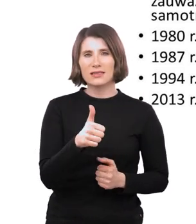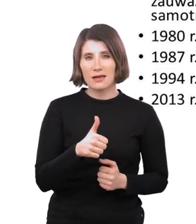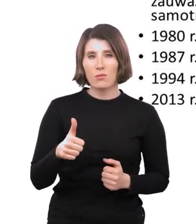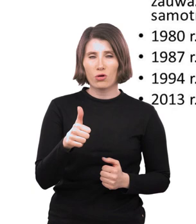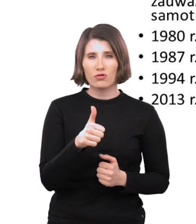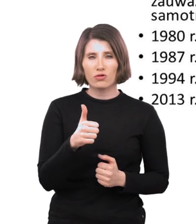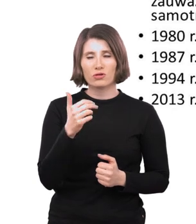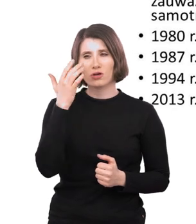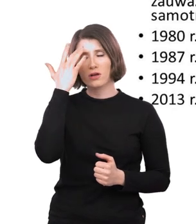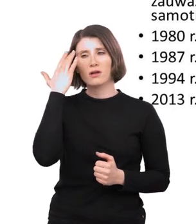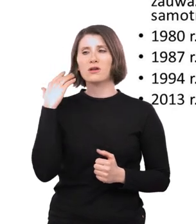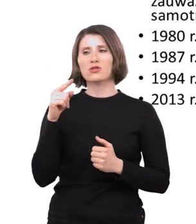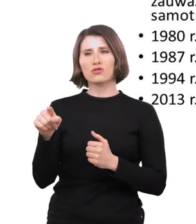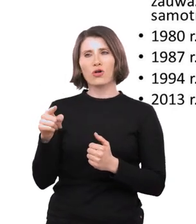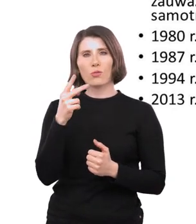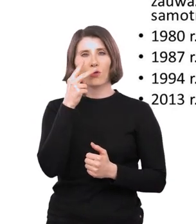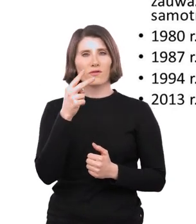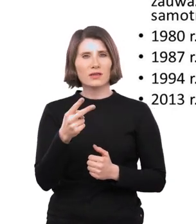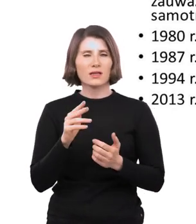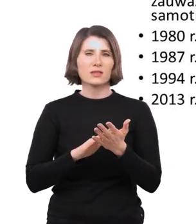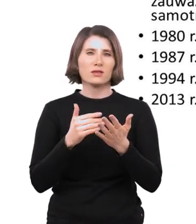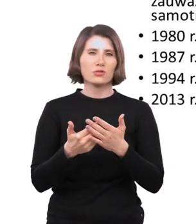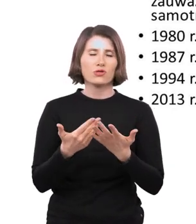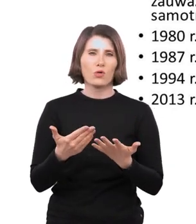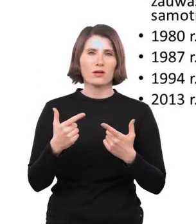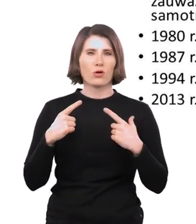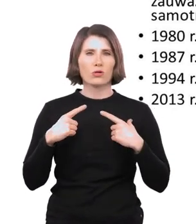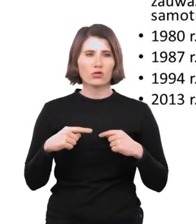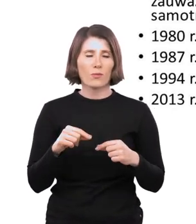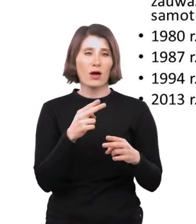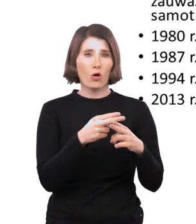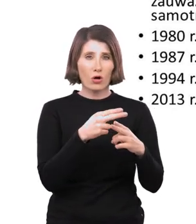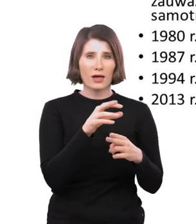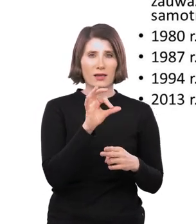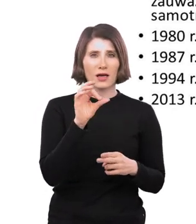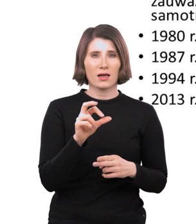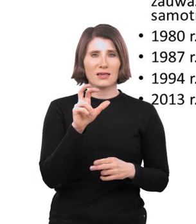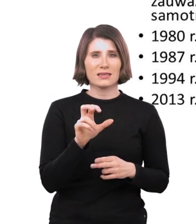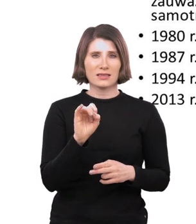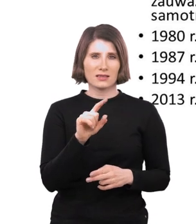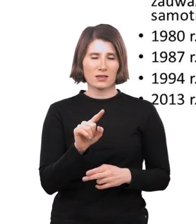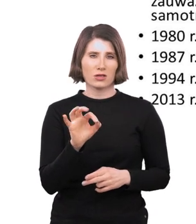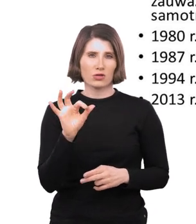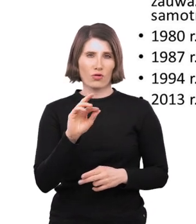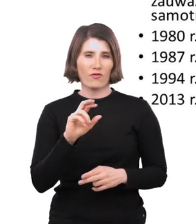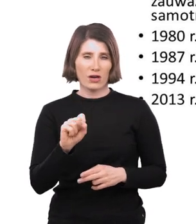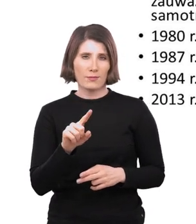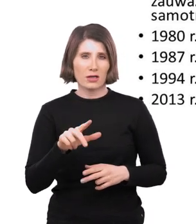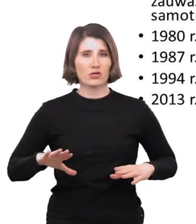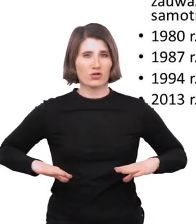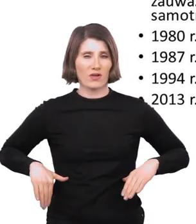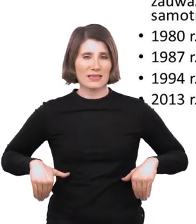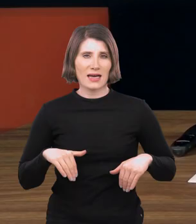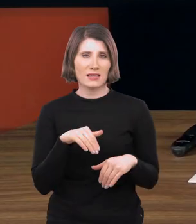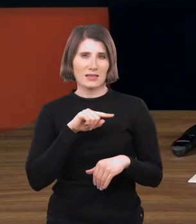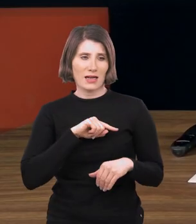też przy opisie tych przypadków schizofrenicznych opisanych przez szwajcarskiego